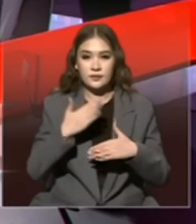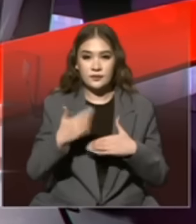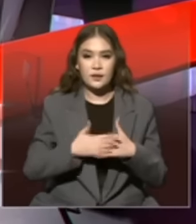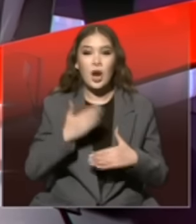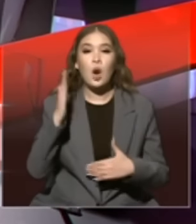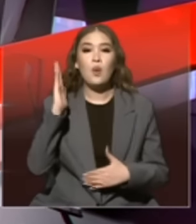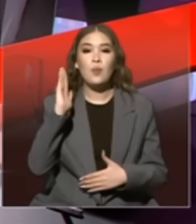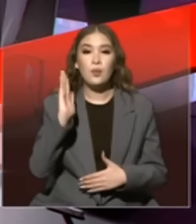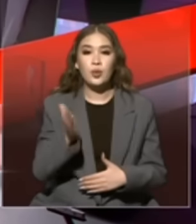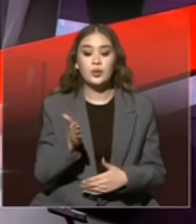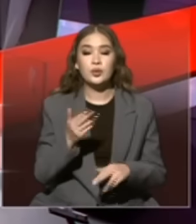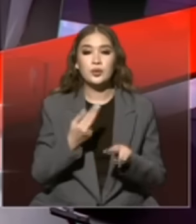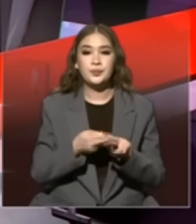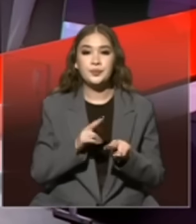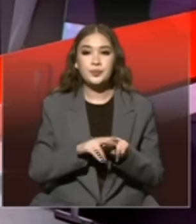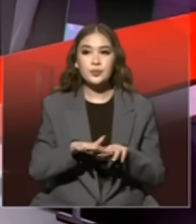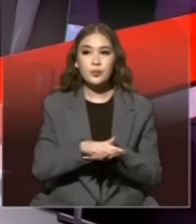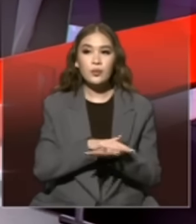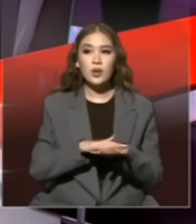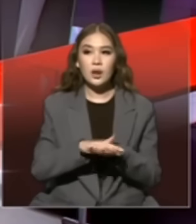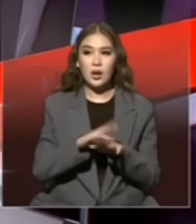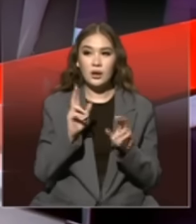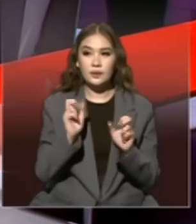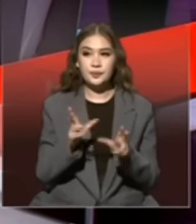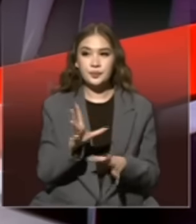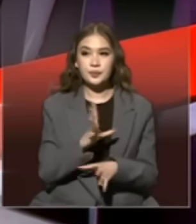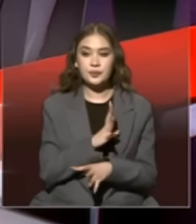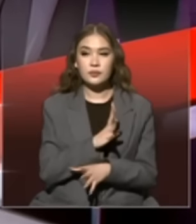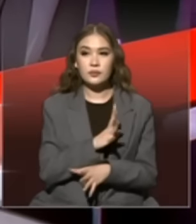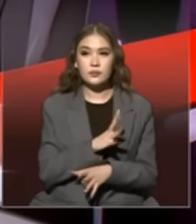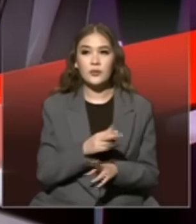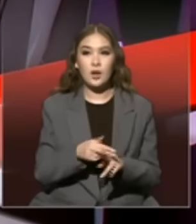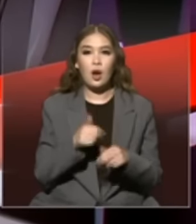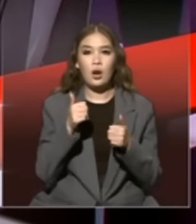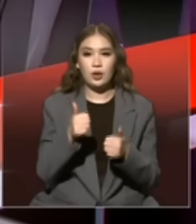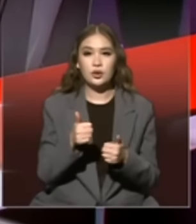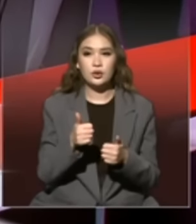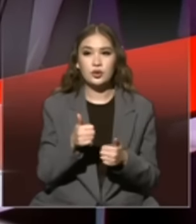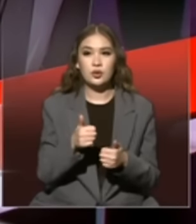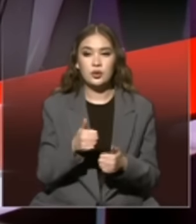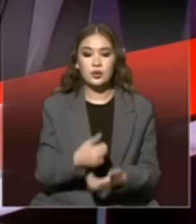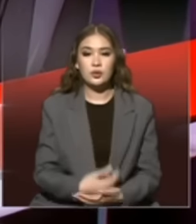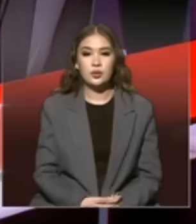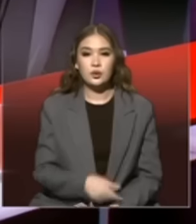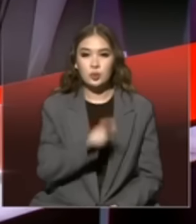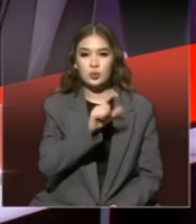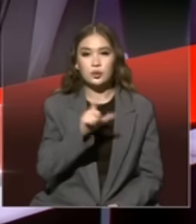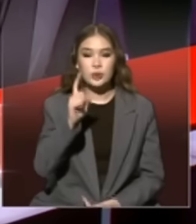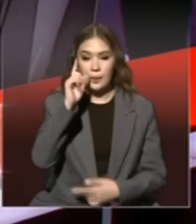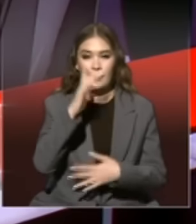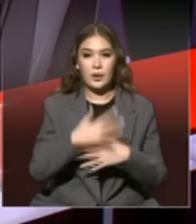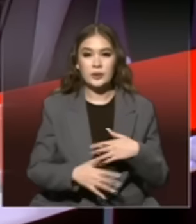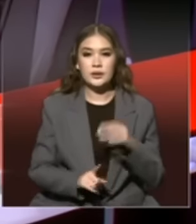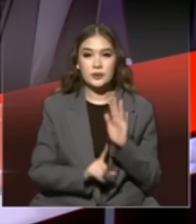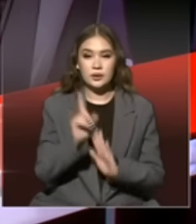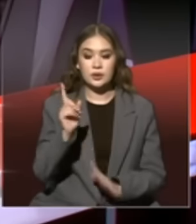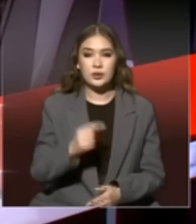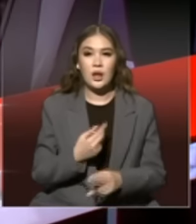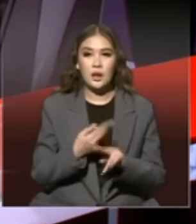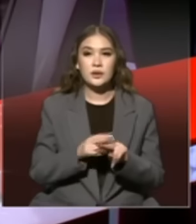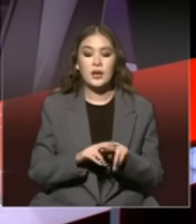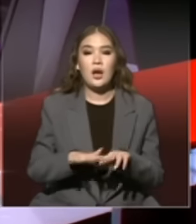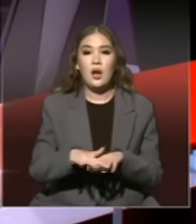процесінің ашық өтуі қоғамның санасына қалай әсер етті? Қалай әсер етті? Жақсы әсер етті. Бұл негізі алқабилердің